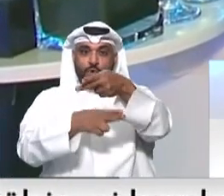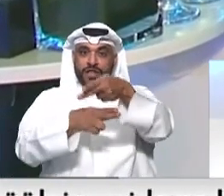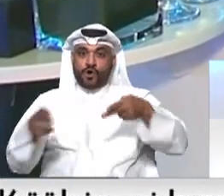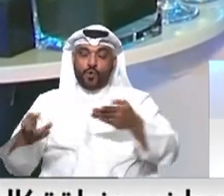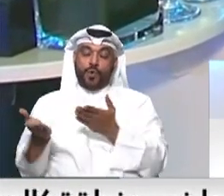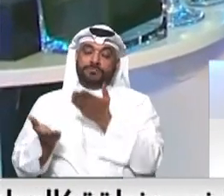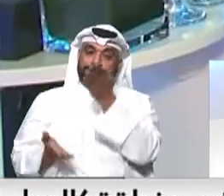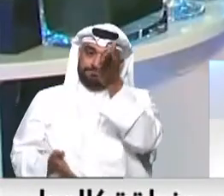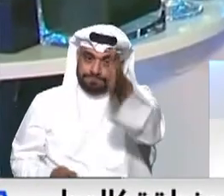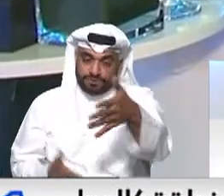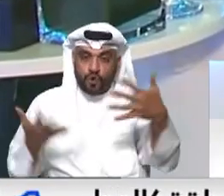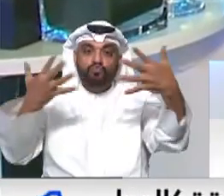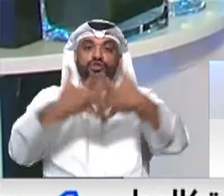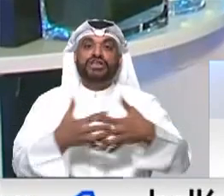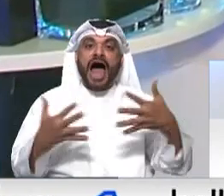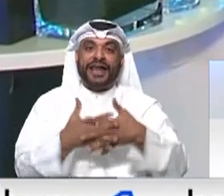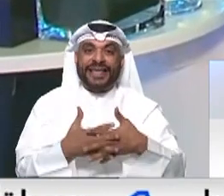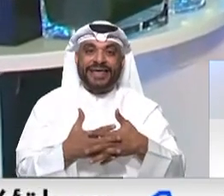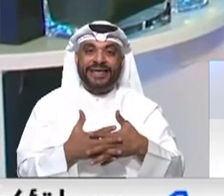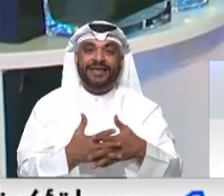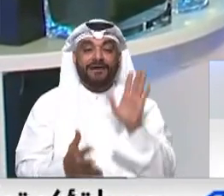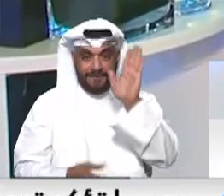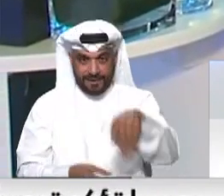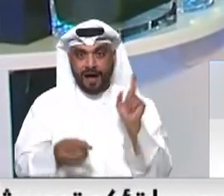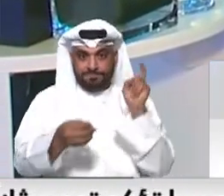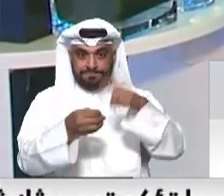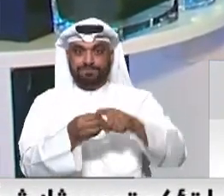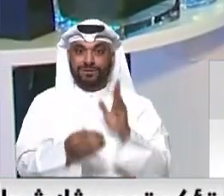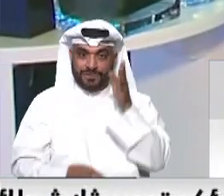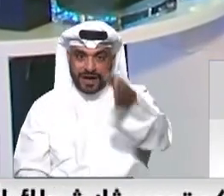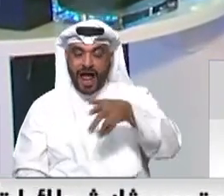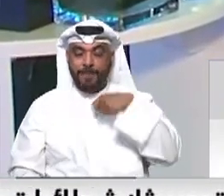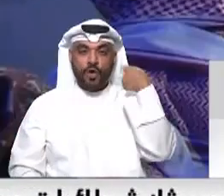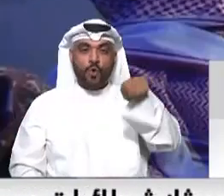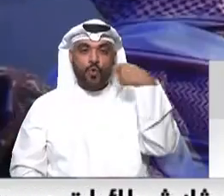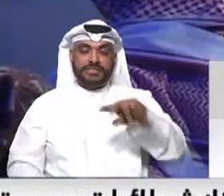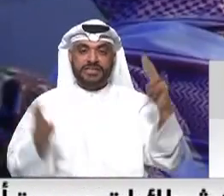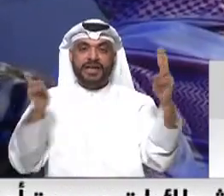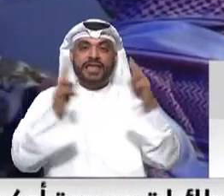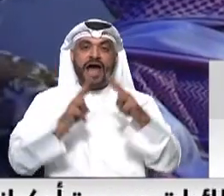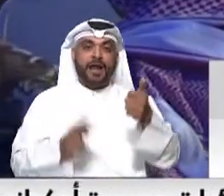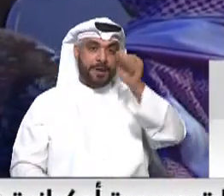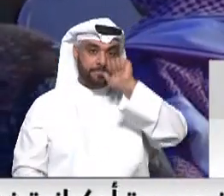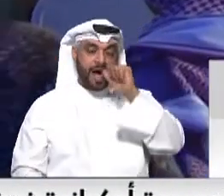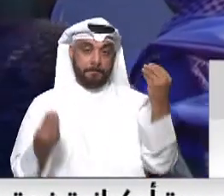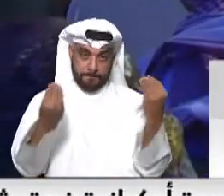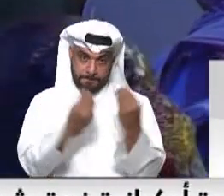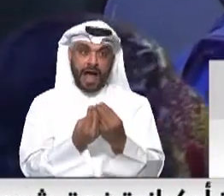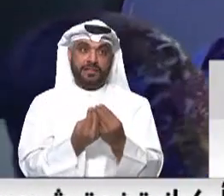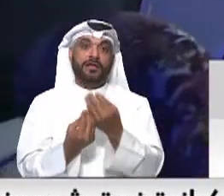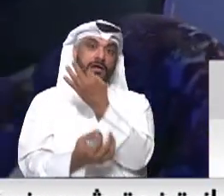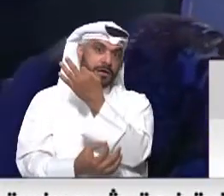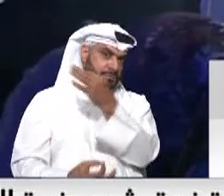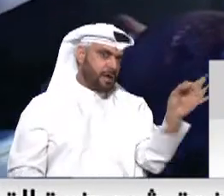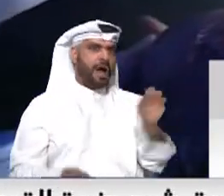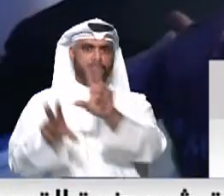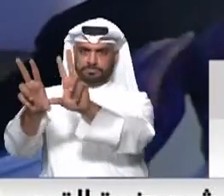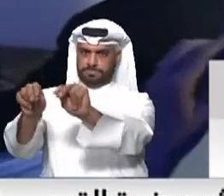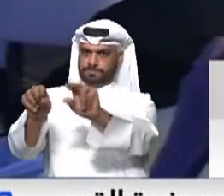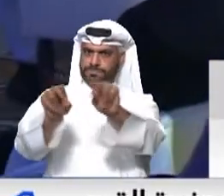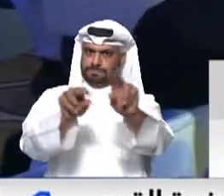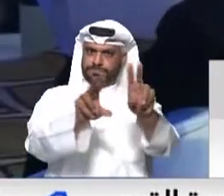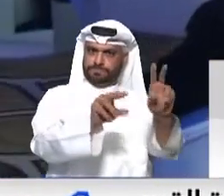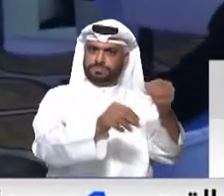وزير الكهرباء والماء والطاقة المتجددة الدكتور جاسم محمد الأستاذ، وبحضور وزراء المياه والموارد المائية